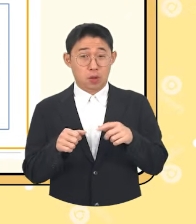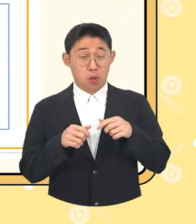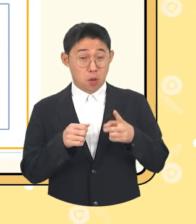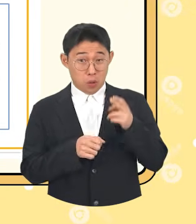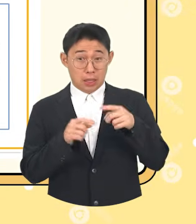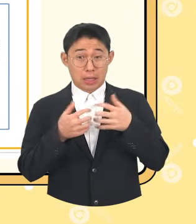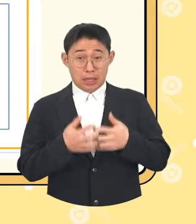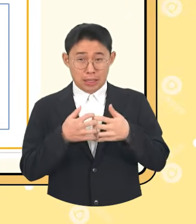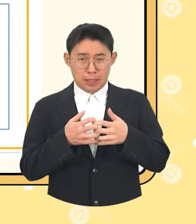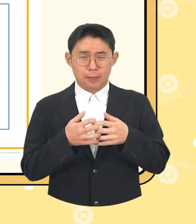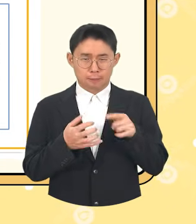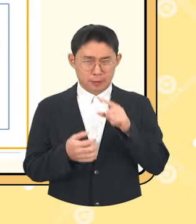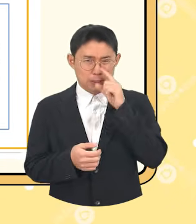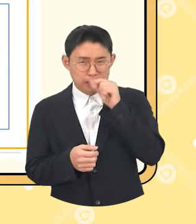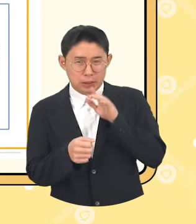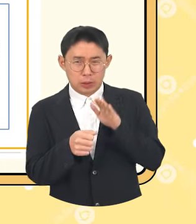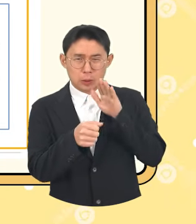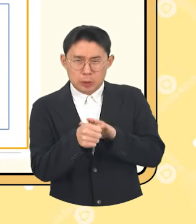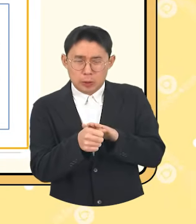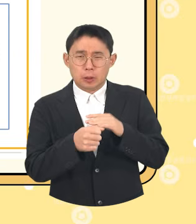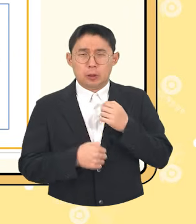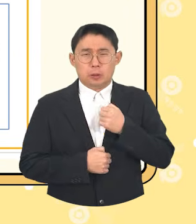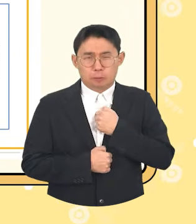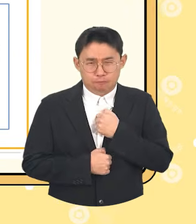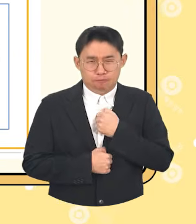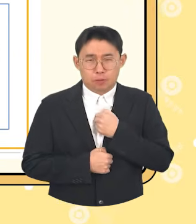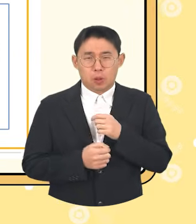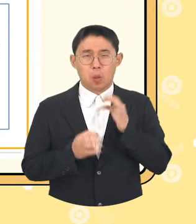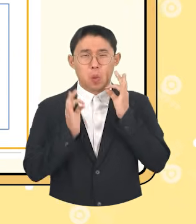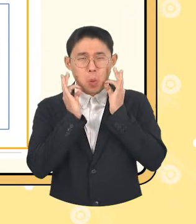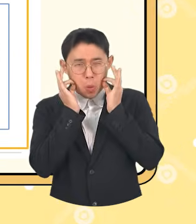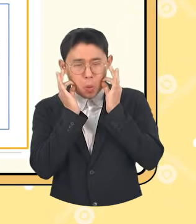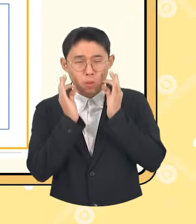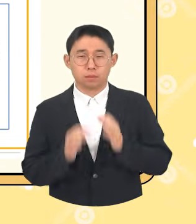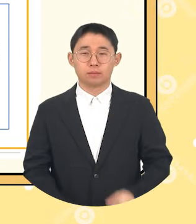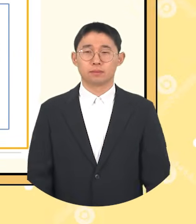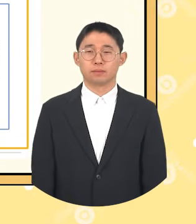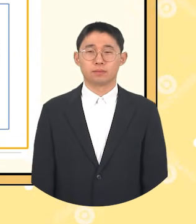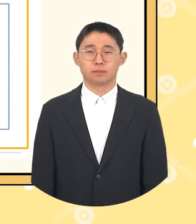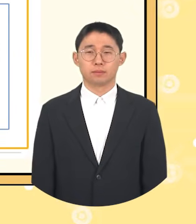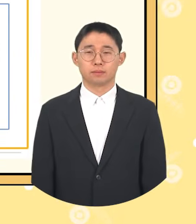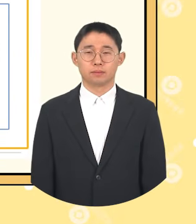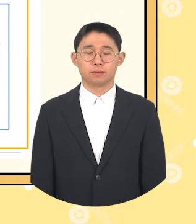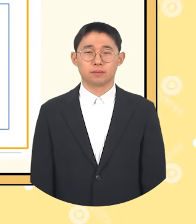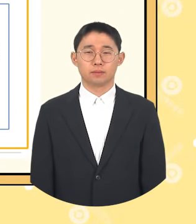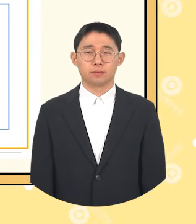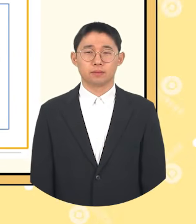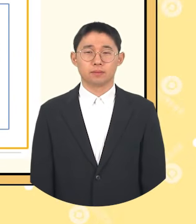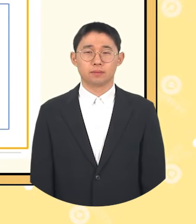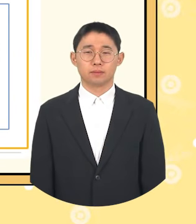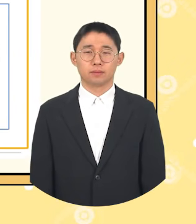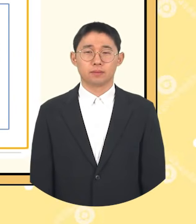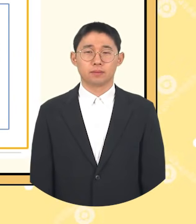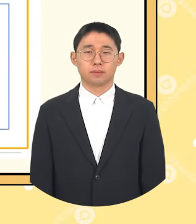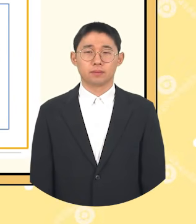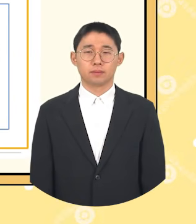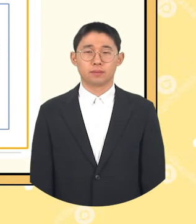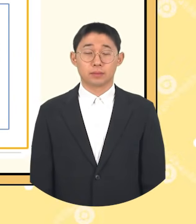테이프 커팅기를 사용할 때는 날카로운 칼날이 손에 닿지 않도록 조심히 사용하려고 노력했어.